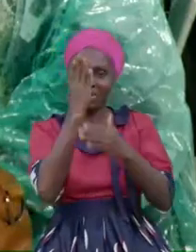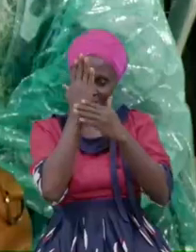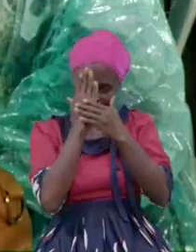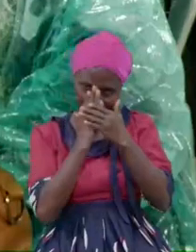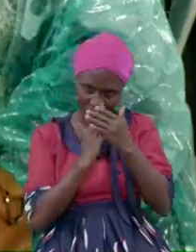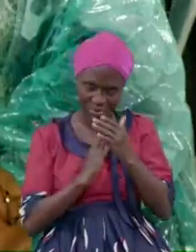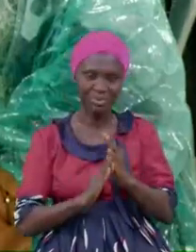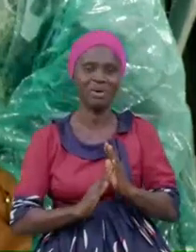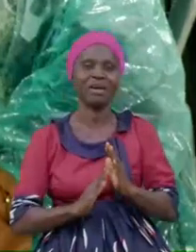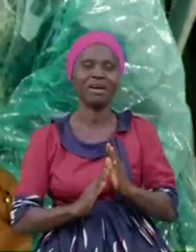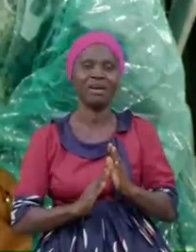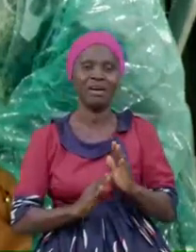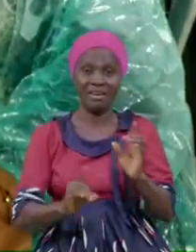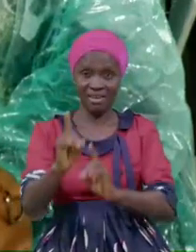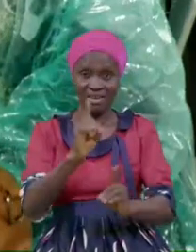Dis-moi non.